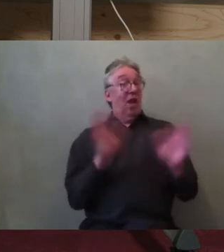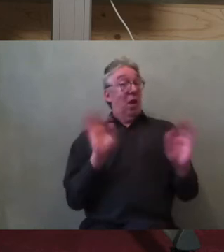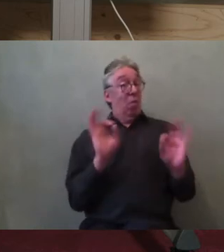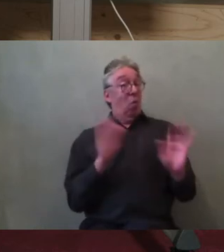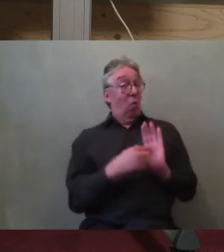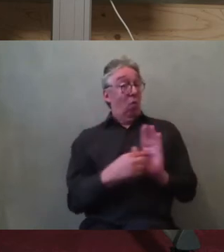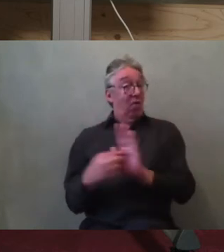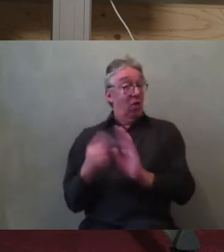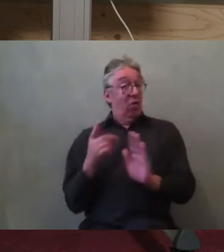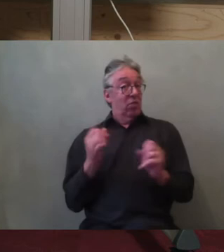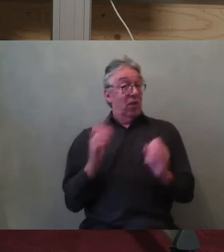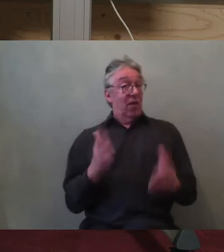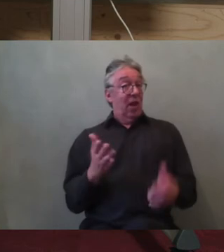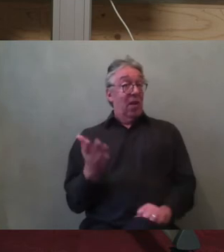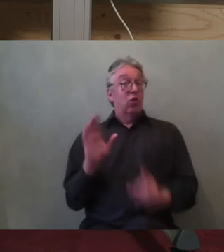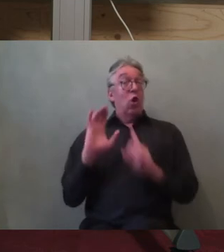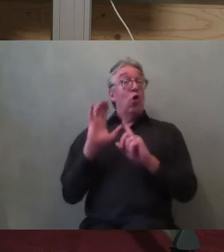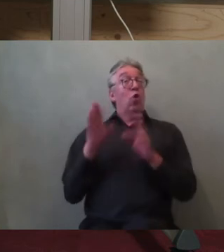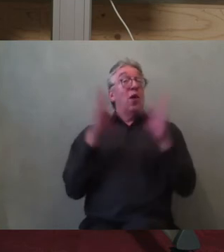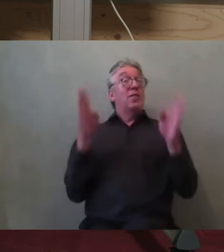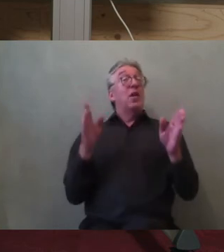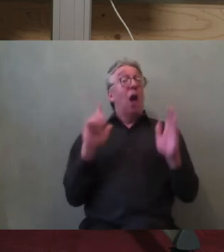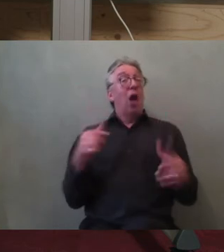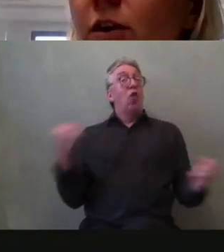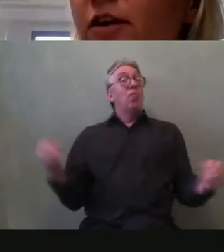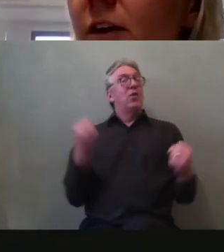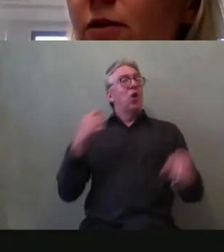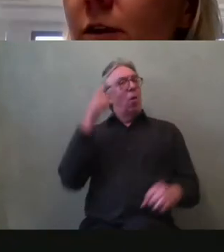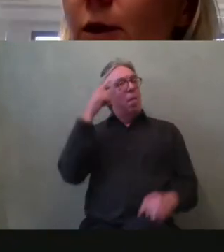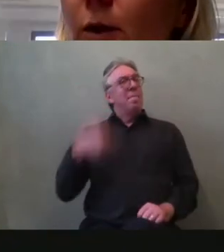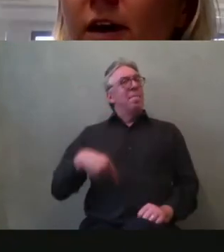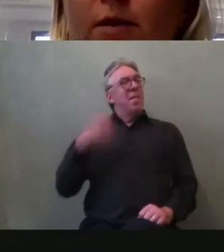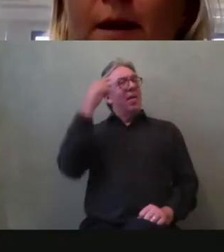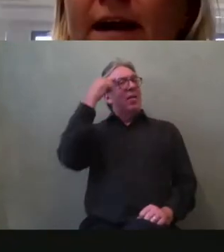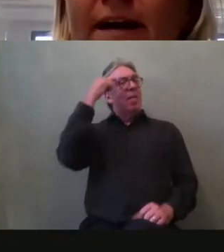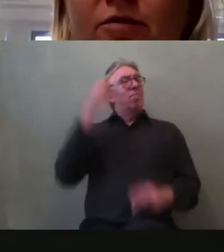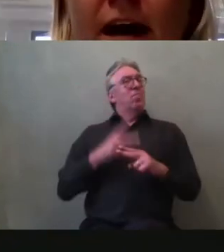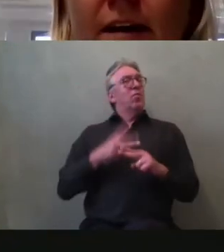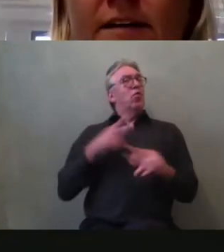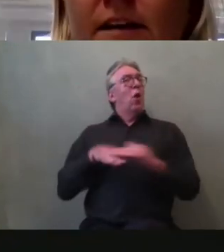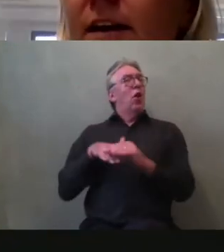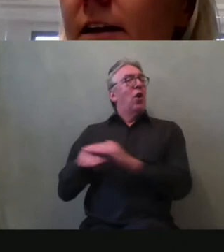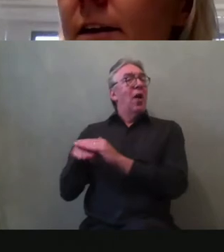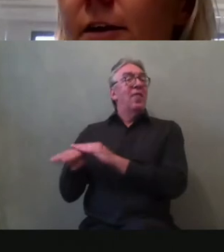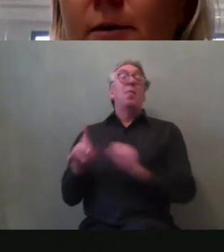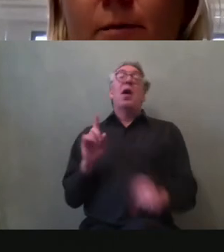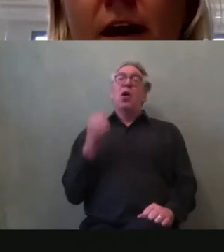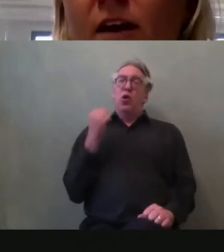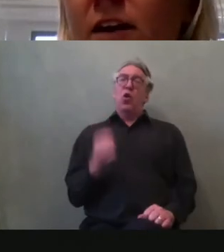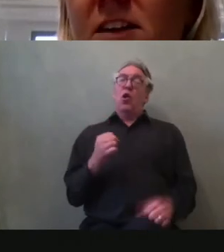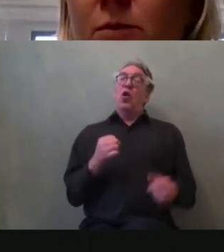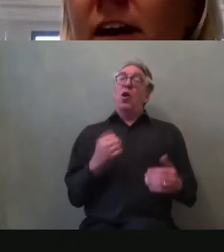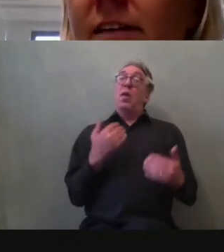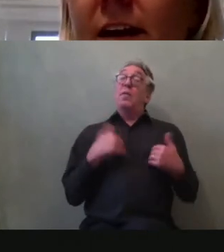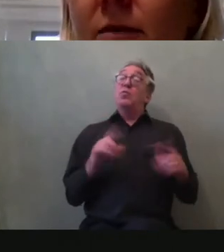culturele instellingen al echt wel bezig om toegankelijker te worden. Maar worden ook echt nog wel veel belemmeringen ervaren.